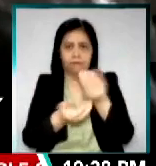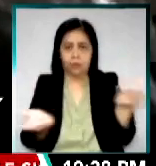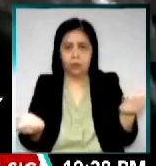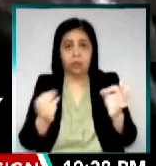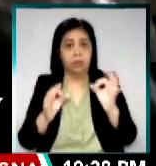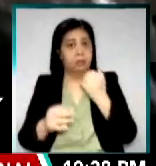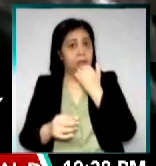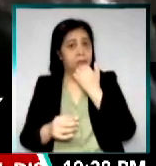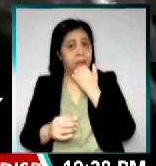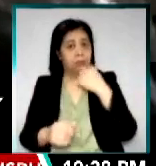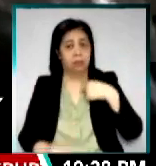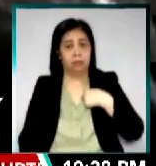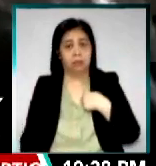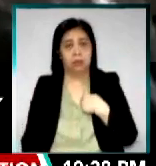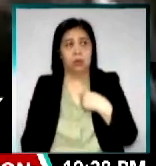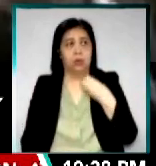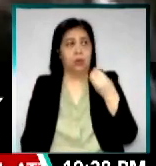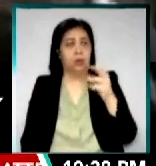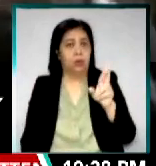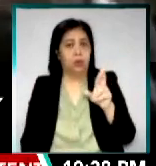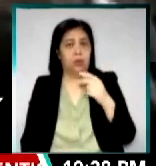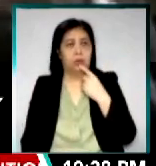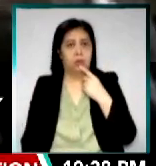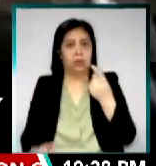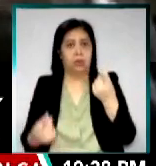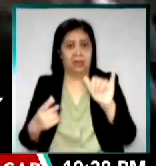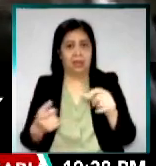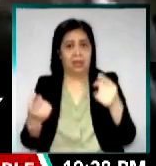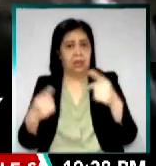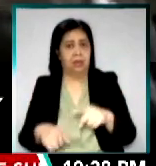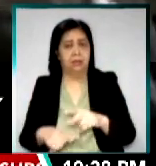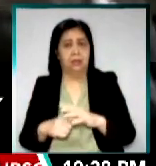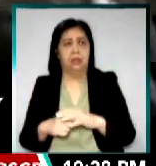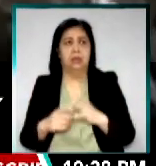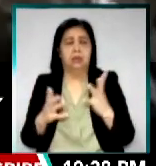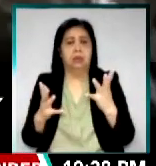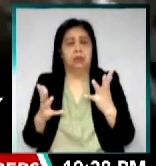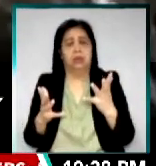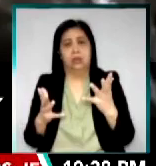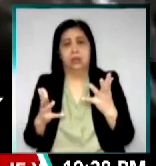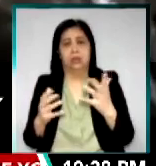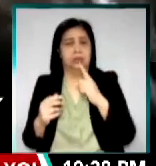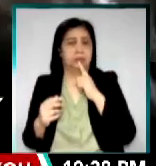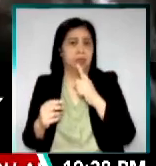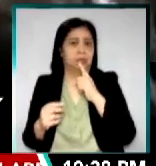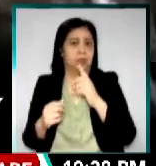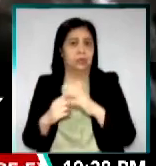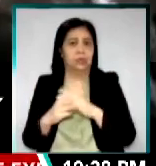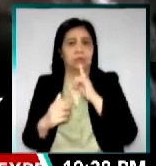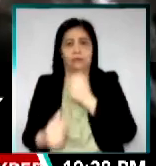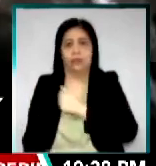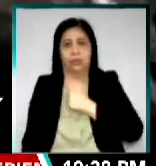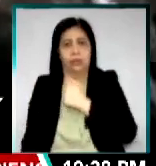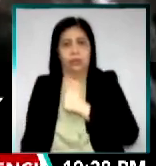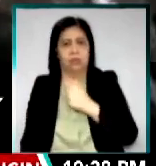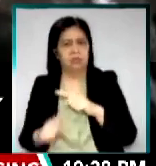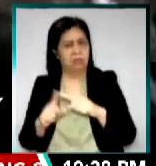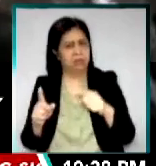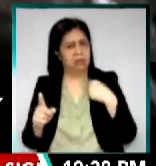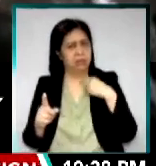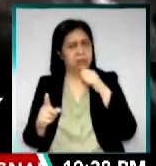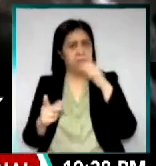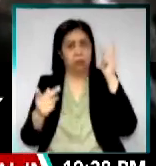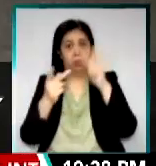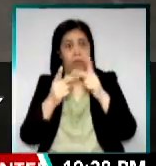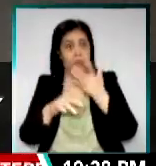po ako o yung sa ganung pagkakataon, well, I'm very sorry about that. Pero hindi naman namin intention na magkaroon